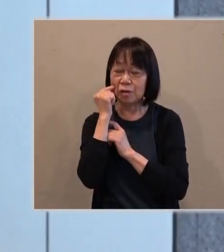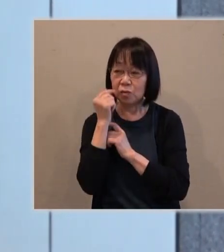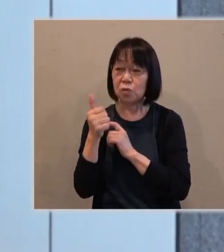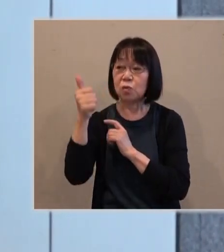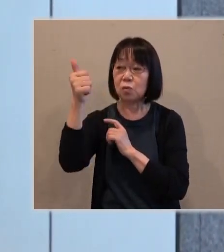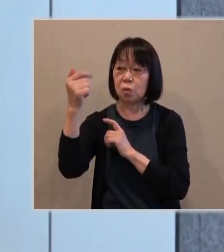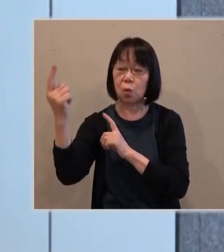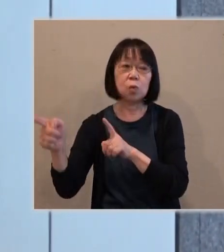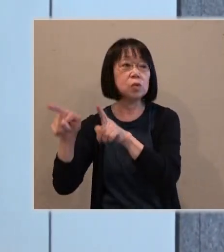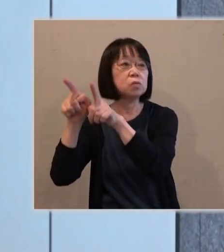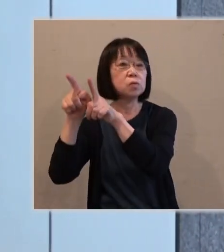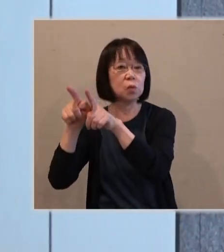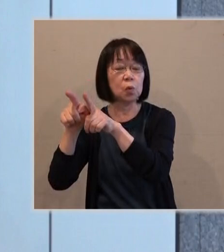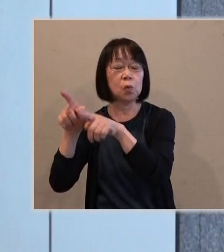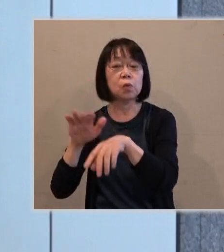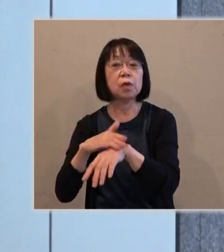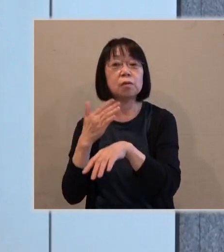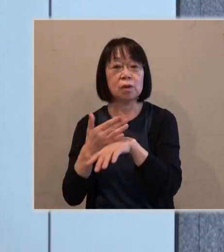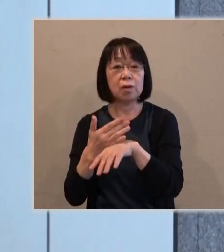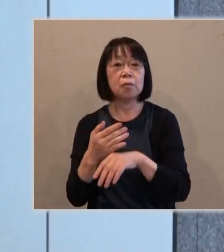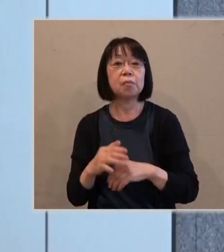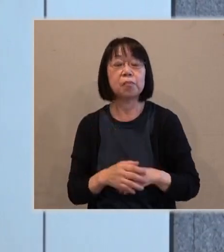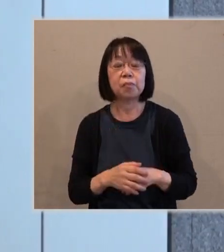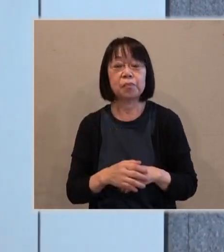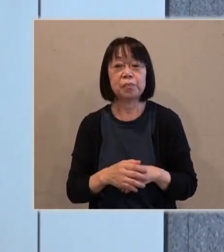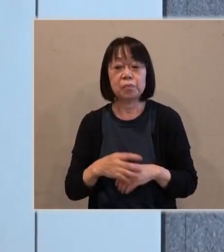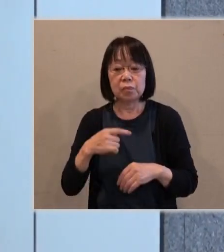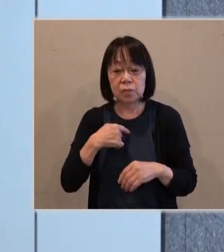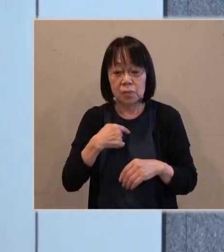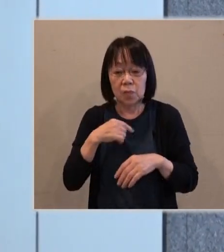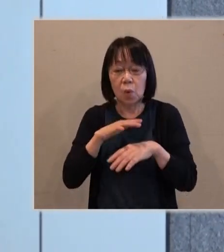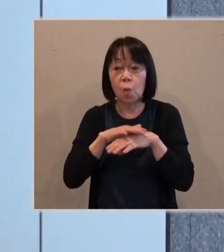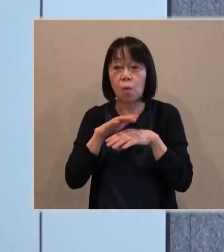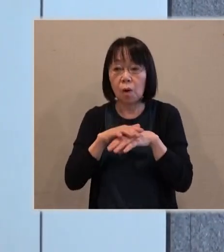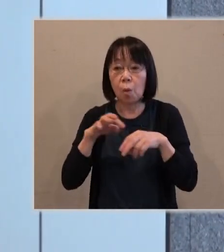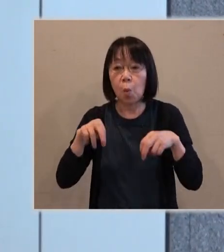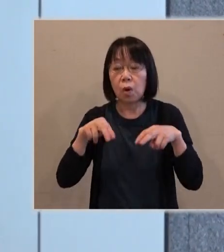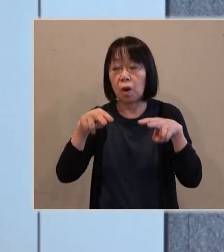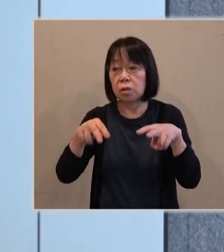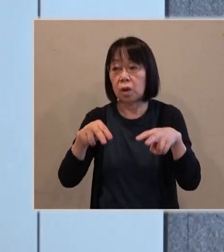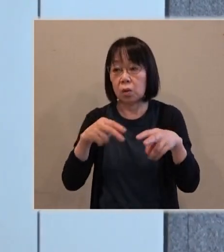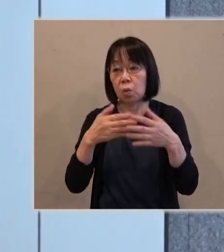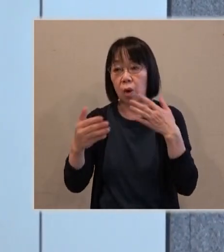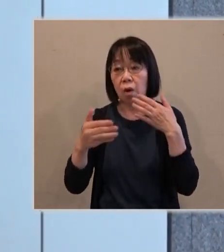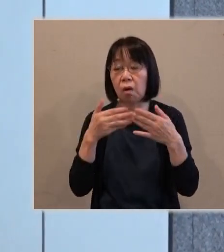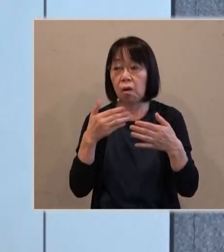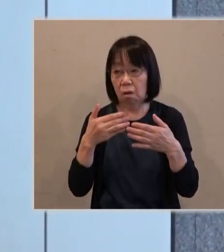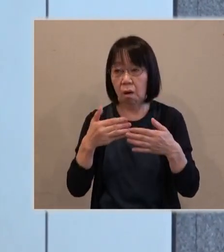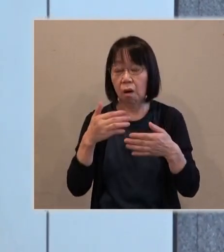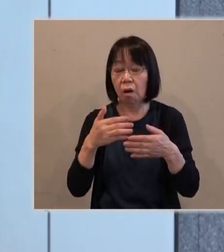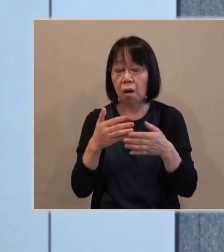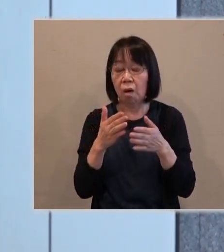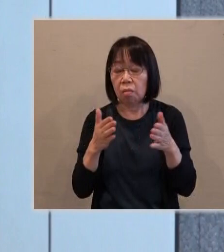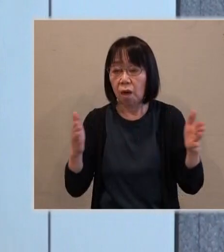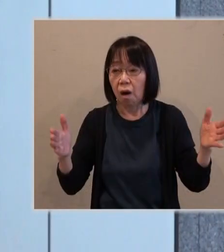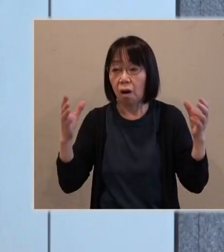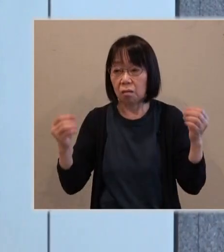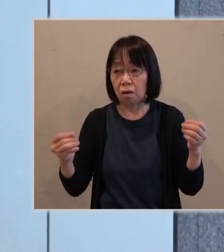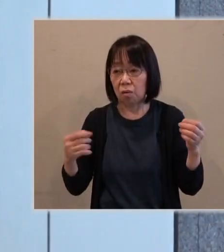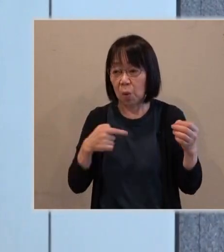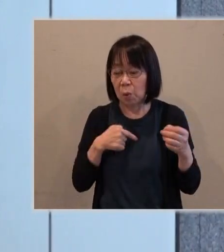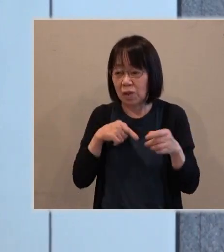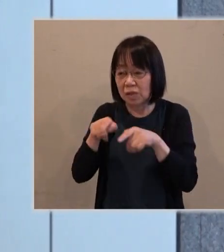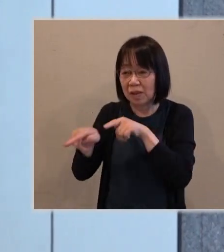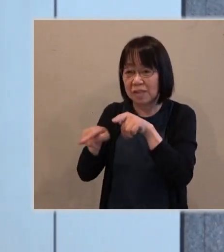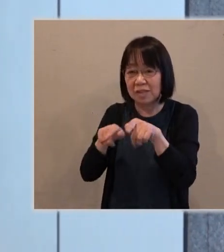、でたまたまその場では私の方がそのボランティアの経験が多かったので私が指示出しをするみたい